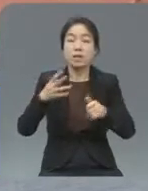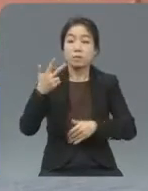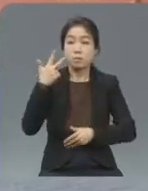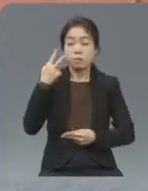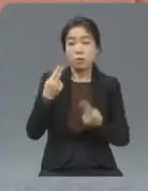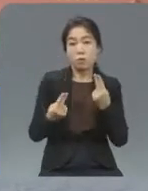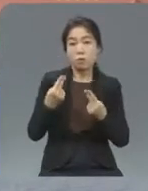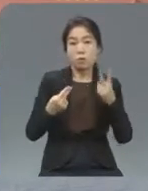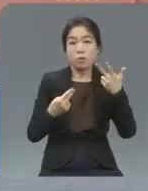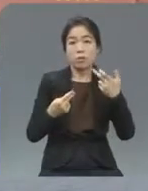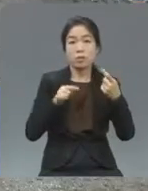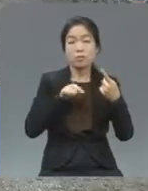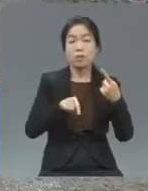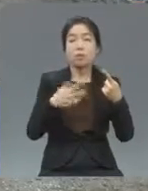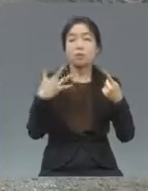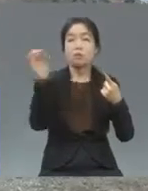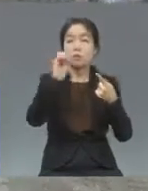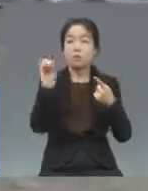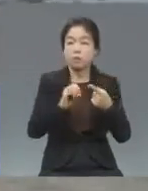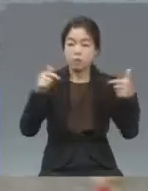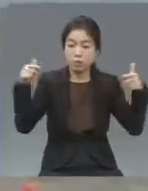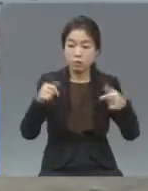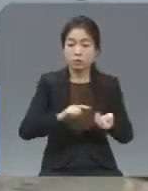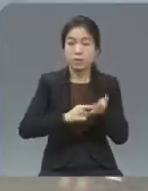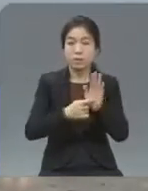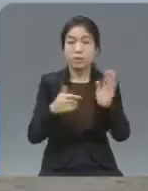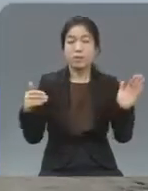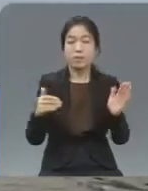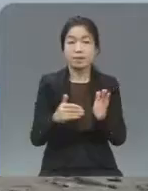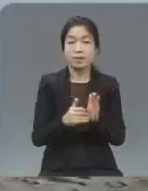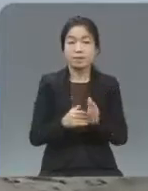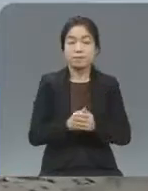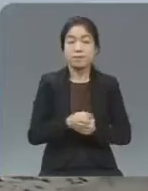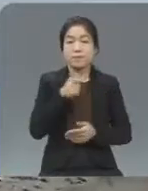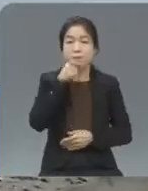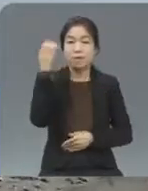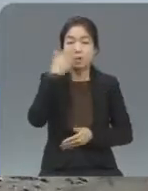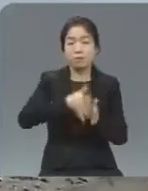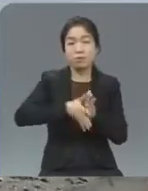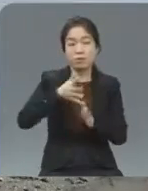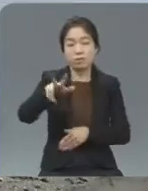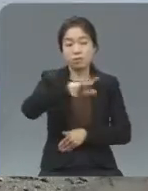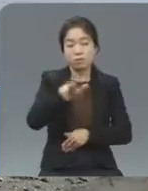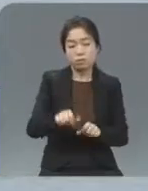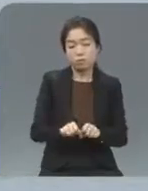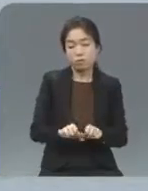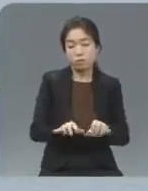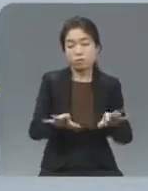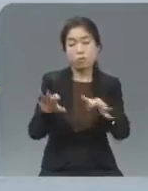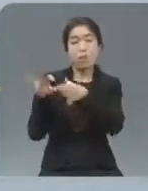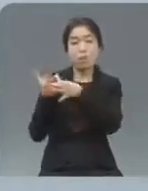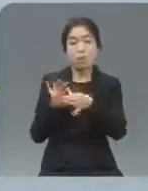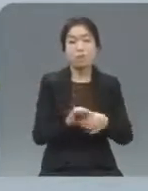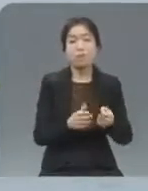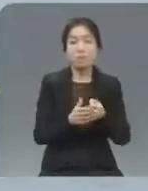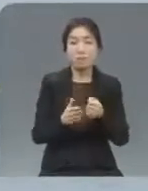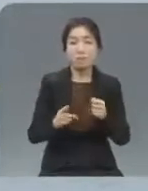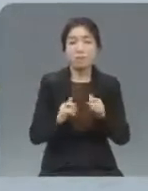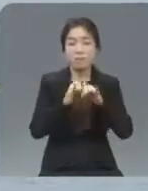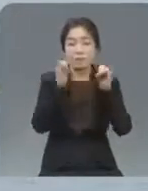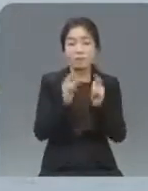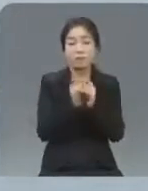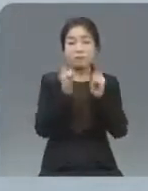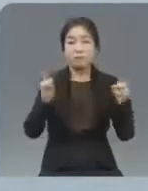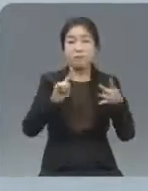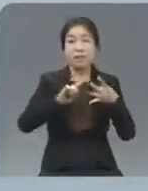대비 71.8% 감소했다고 밝혔습니다. 여수시는 전국적인 확산세가 지속되는 만큼 사회적